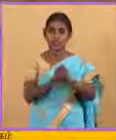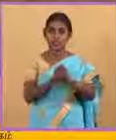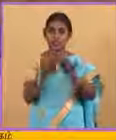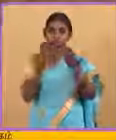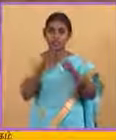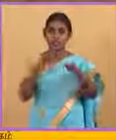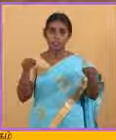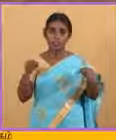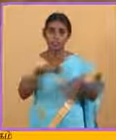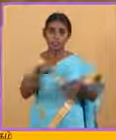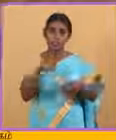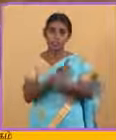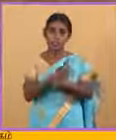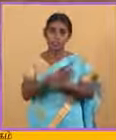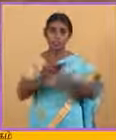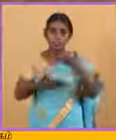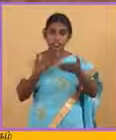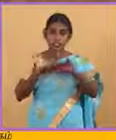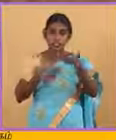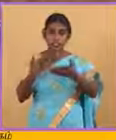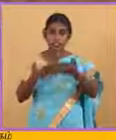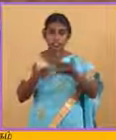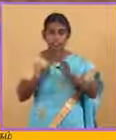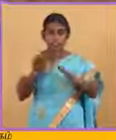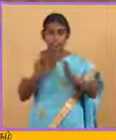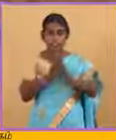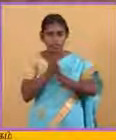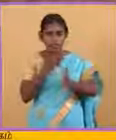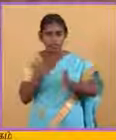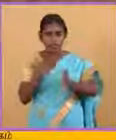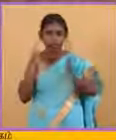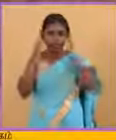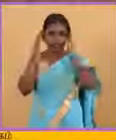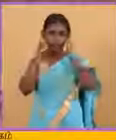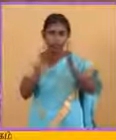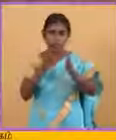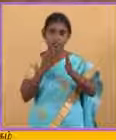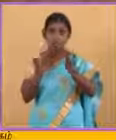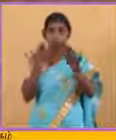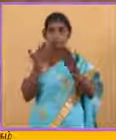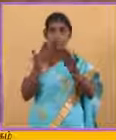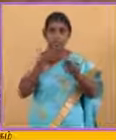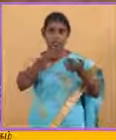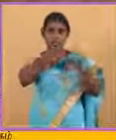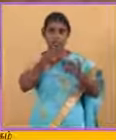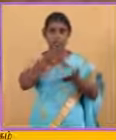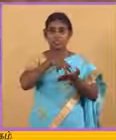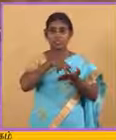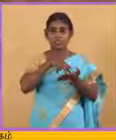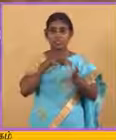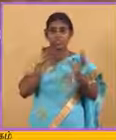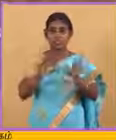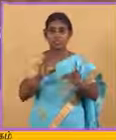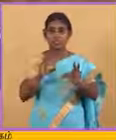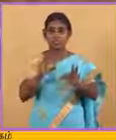கொடுக்கும் பாடங்களை ஆழ்ந்து கற்று கவனமாக கேட்டு மனதில் இருத்தி நல்ல பழக்கங்களையும்